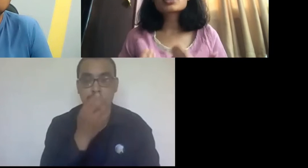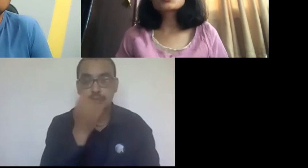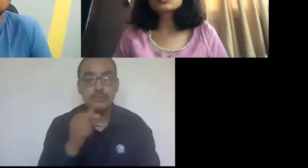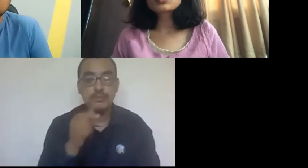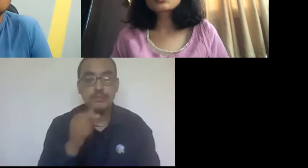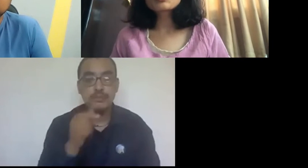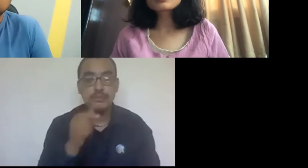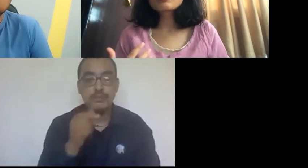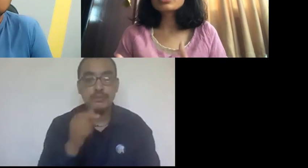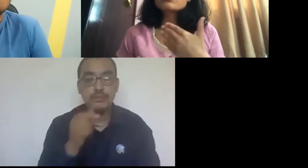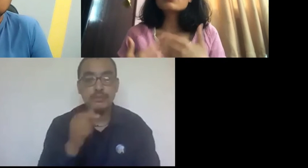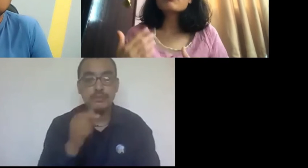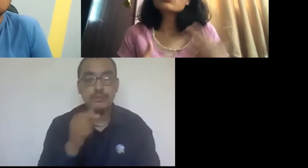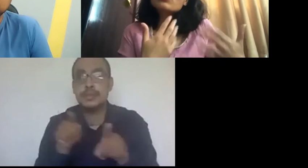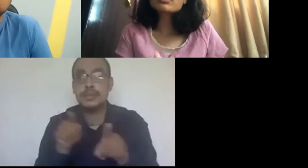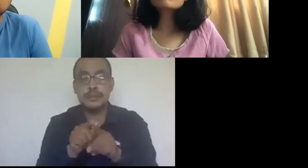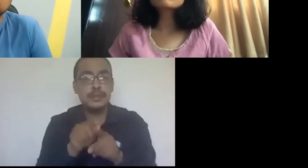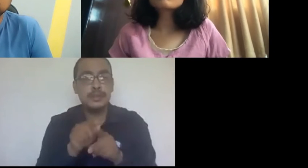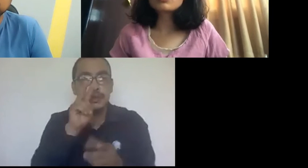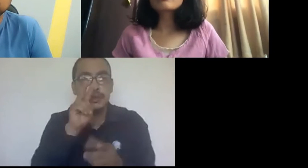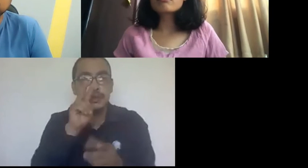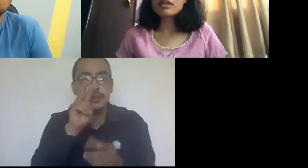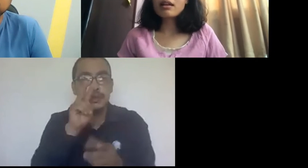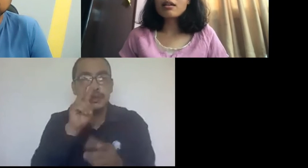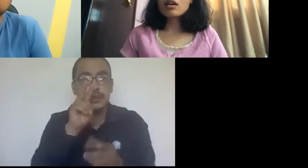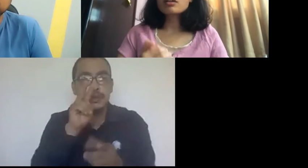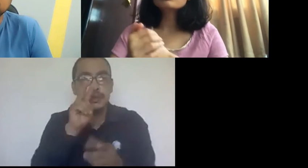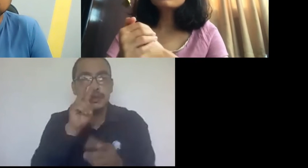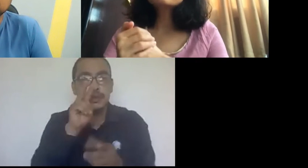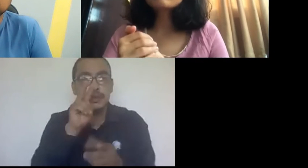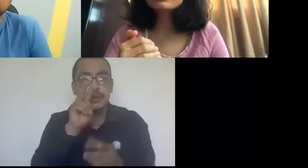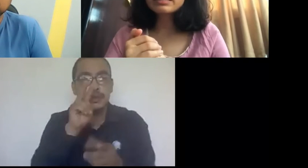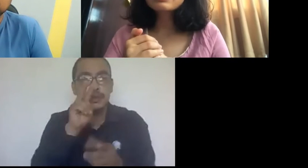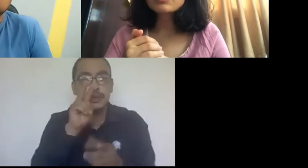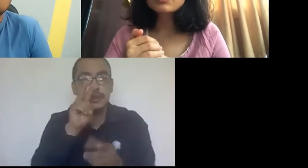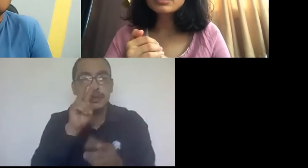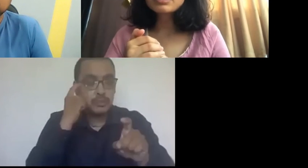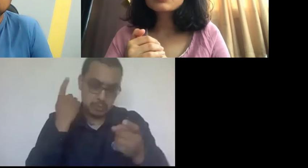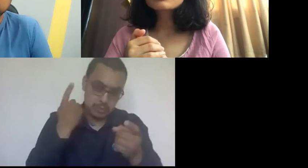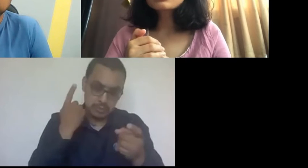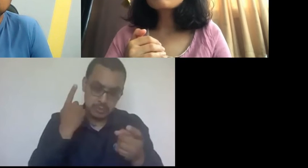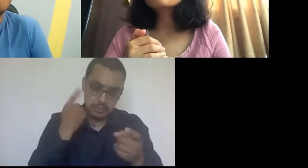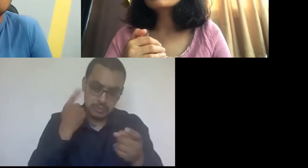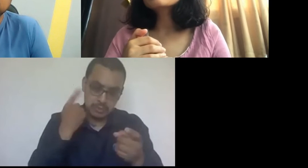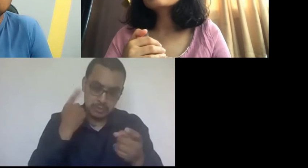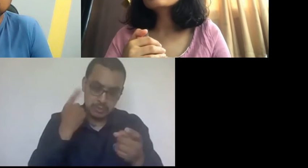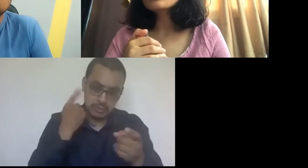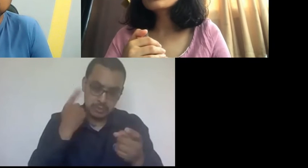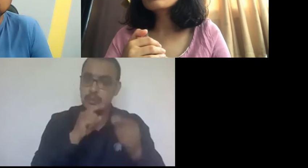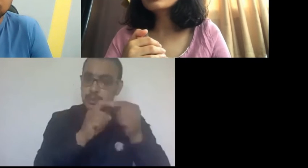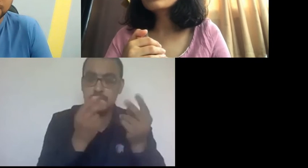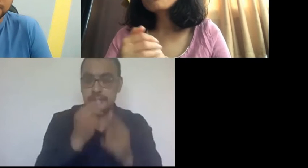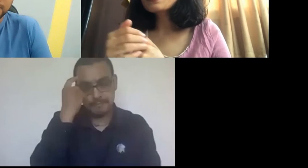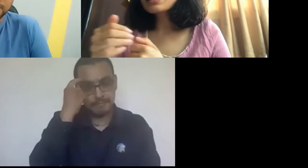पटकै सोच्नुपर्छ नि त मैले यो कुरा अब सोधौँ कि नसोधौँ नआएको कुरा, होइन, त्यसले गर्दा नि गाह्रो हुने कि एडजस्टमेन्टमा. अनि त्यसपछि